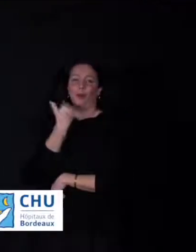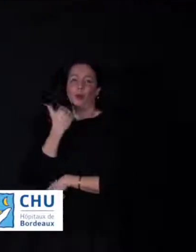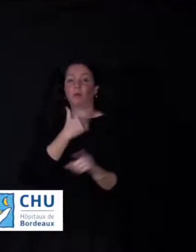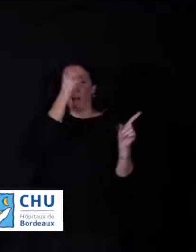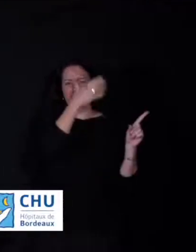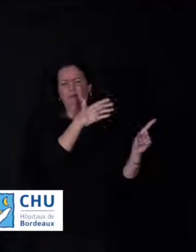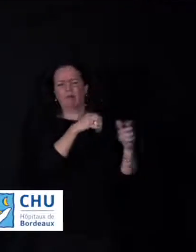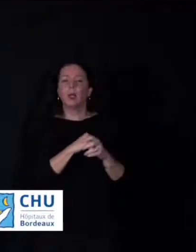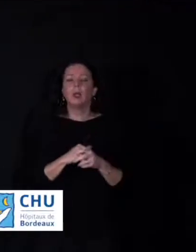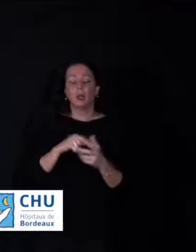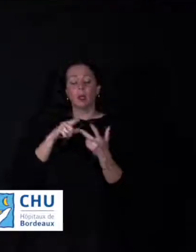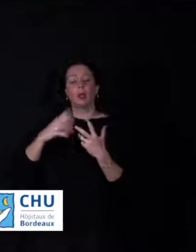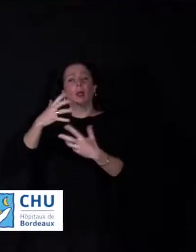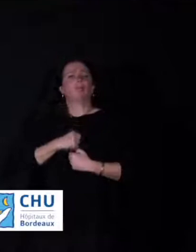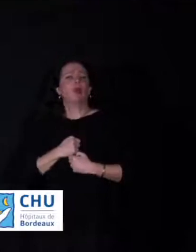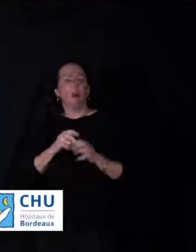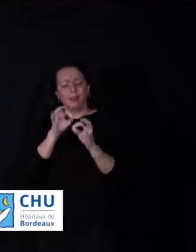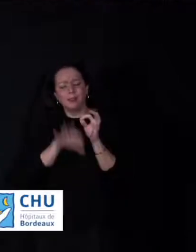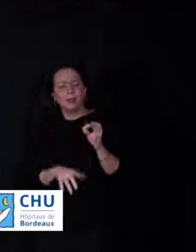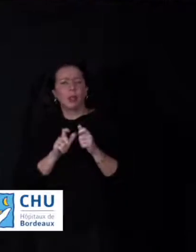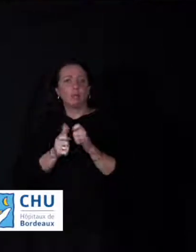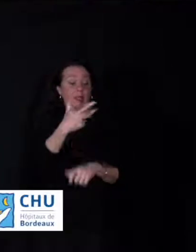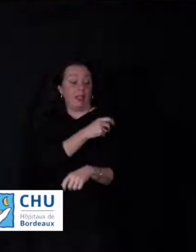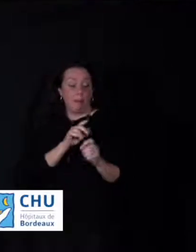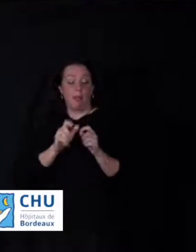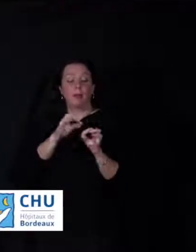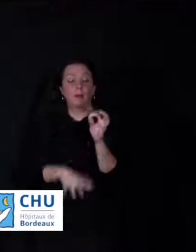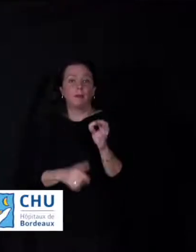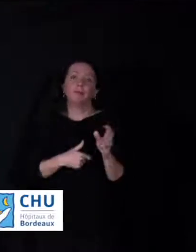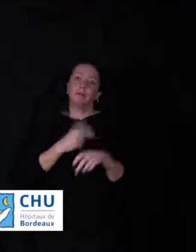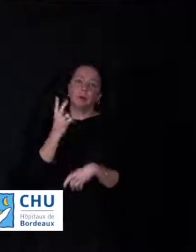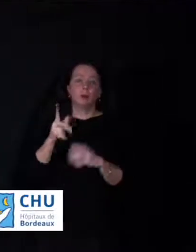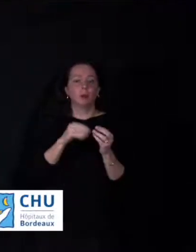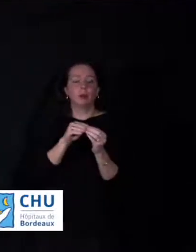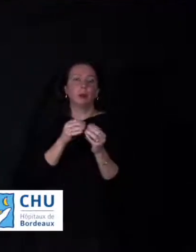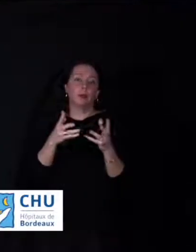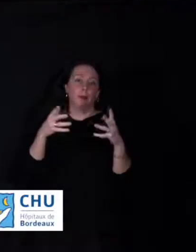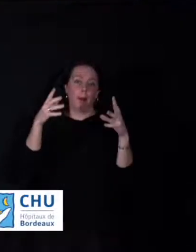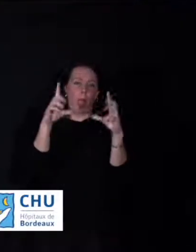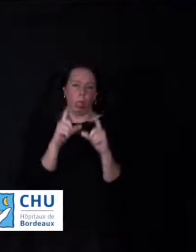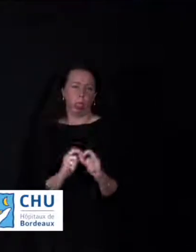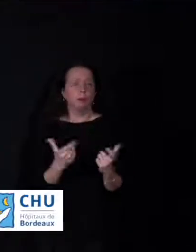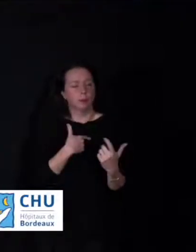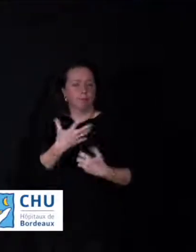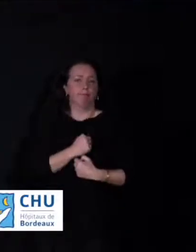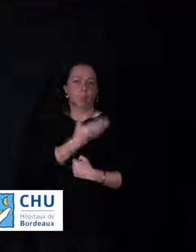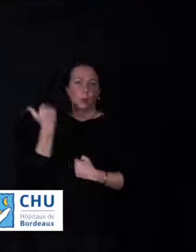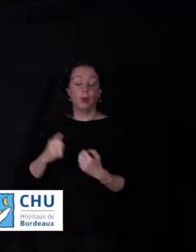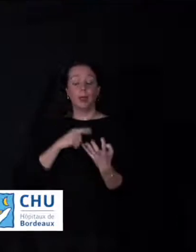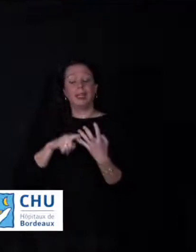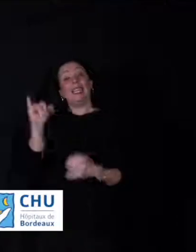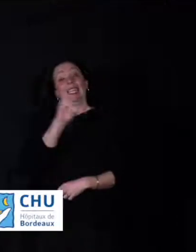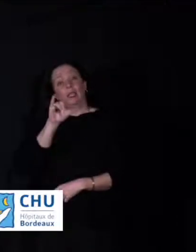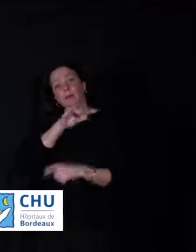La tolérance et les effets indésirables. Moins il y a d'effets indésirables reportés, bien évidemment, plus on va adhérer. Et enfin, qui pratique